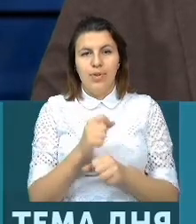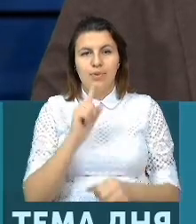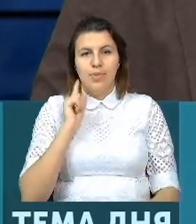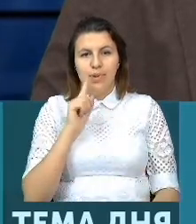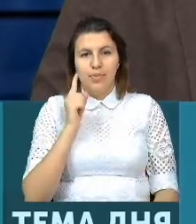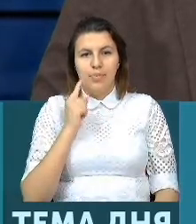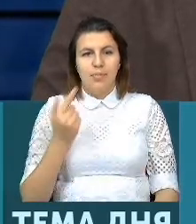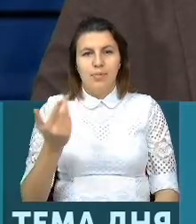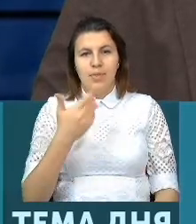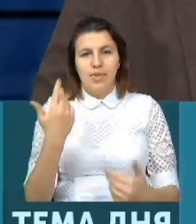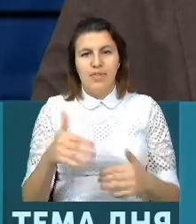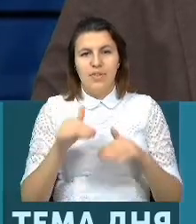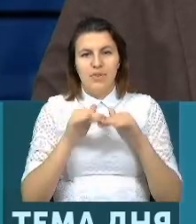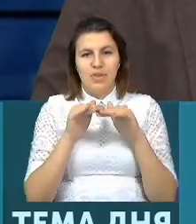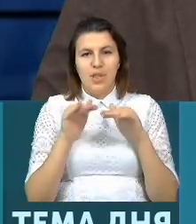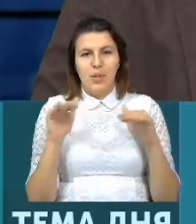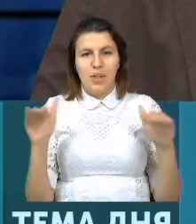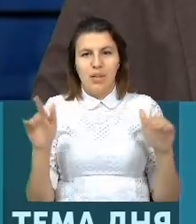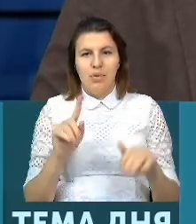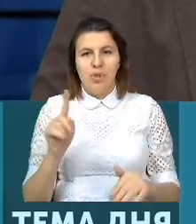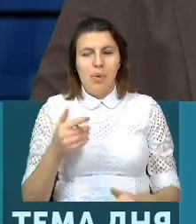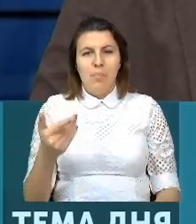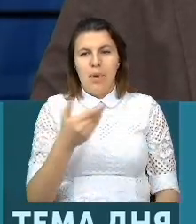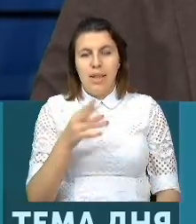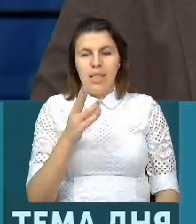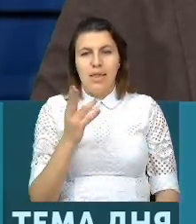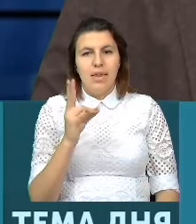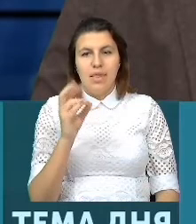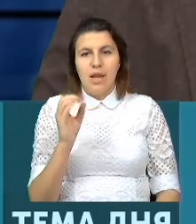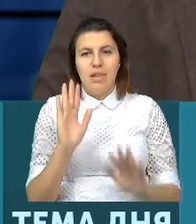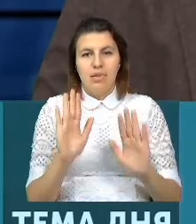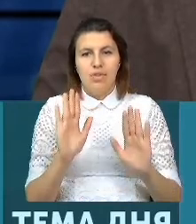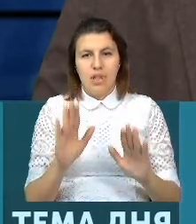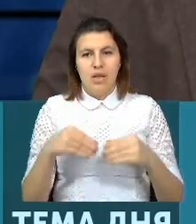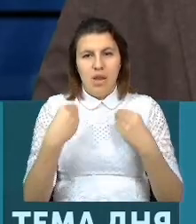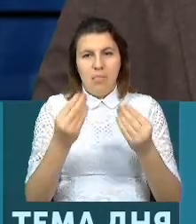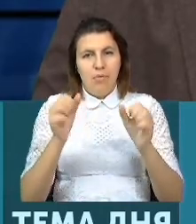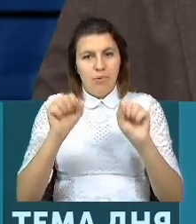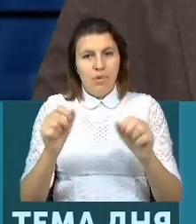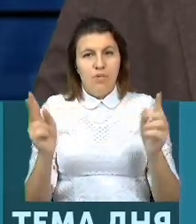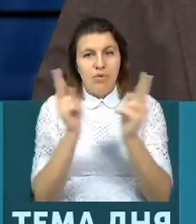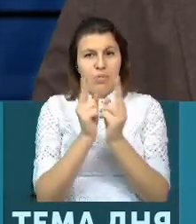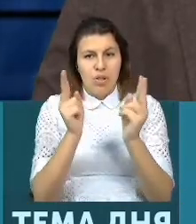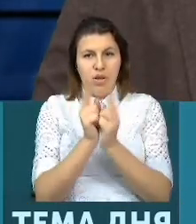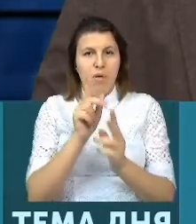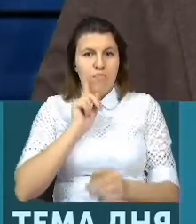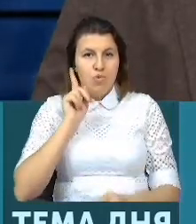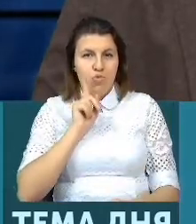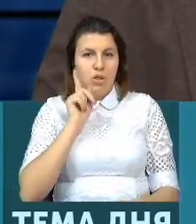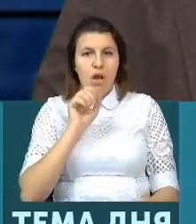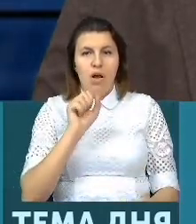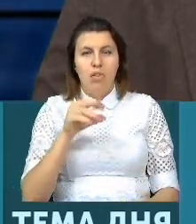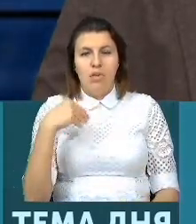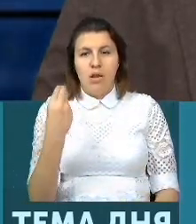ми не лише даємо можливість молоді зустрічатися в нашому хабі, але ми даємо